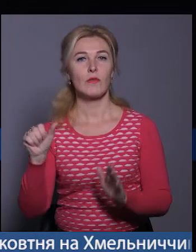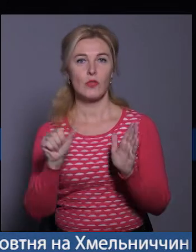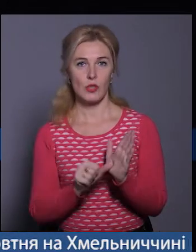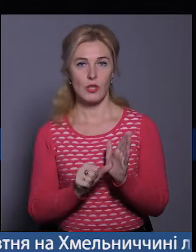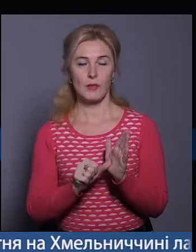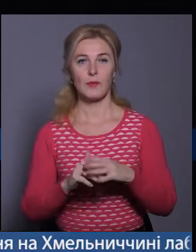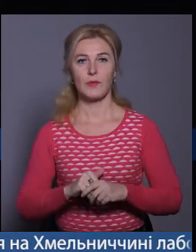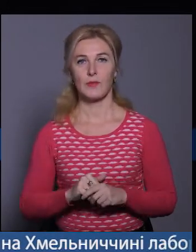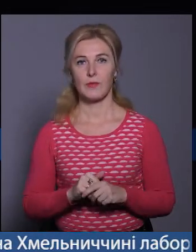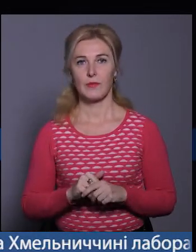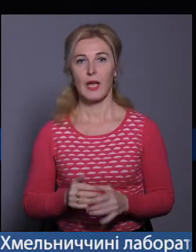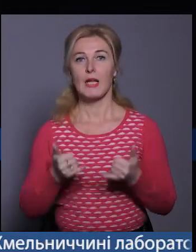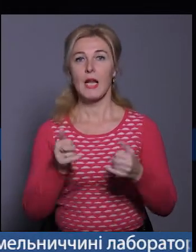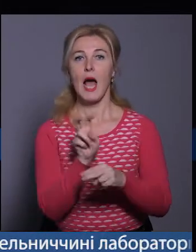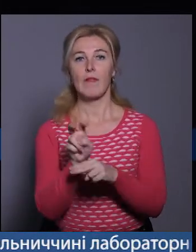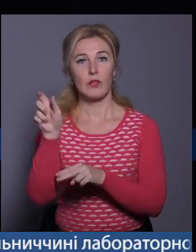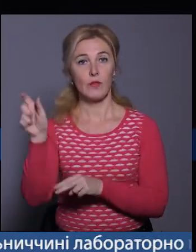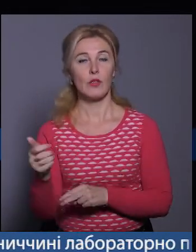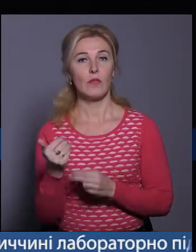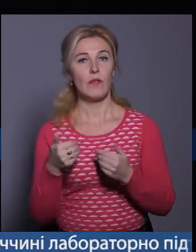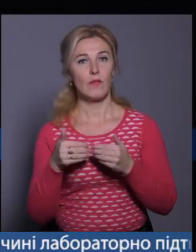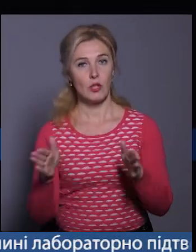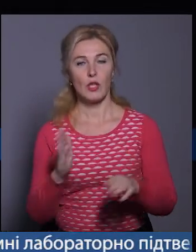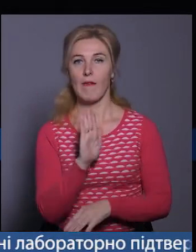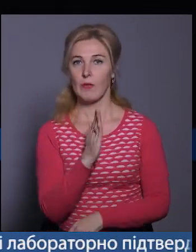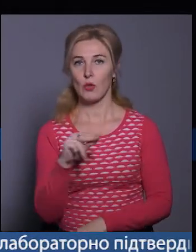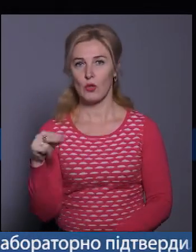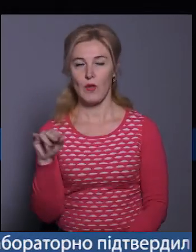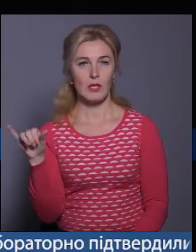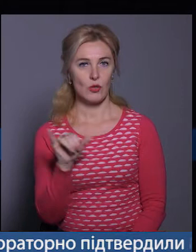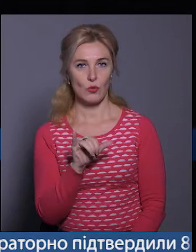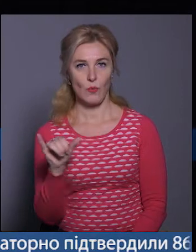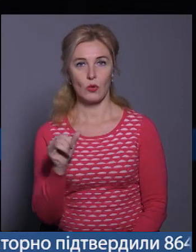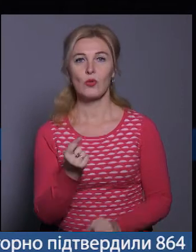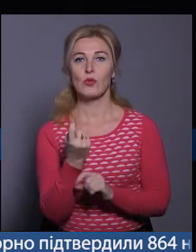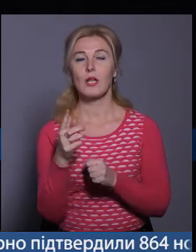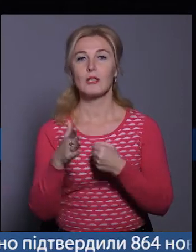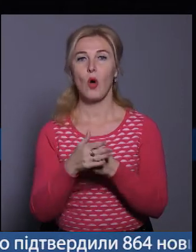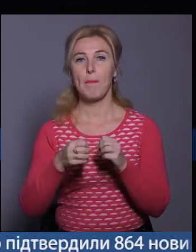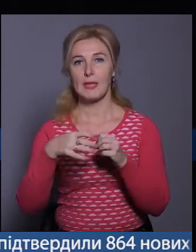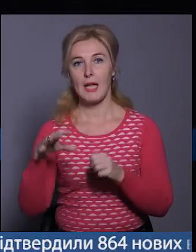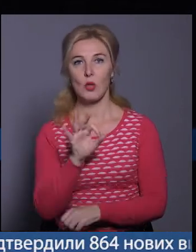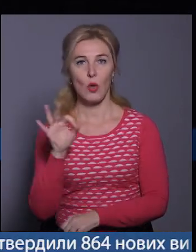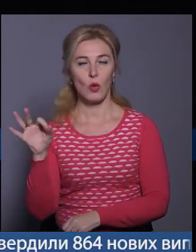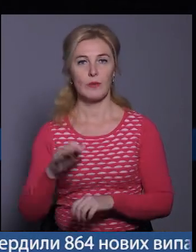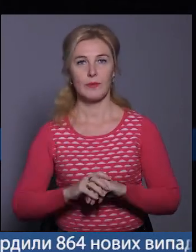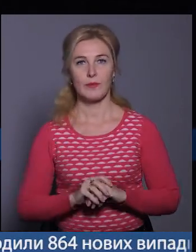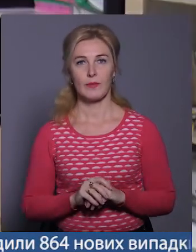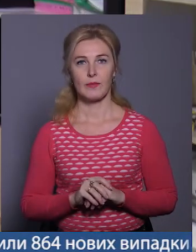6 в Урбан-стріт. Для відвідувачів він відчинений у вівторок, четвер та суботу з 11 до